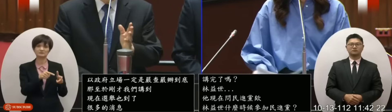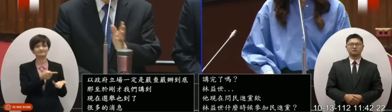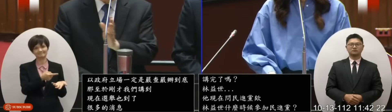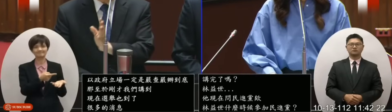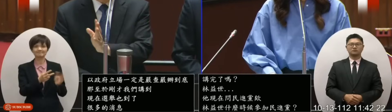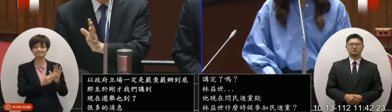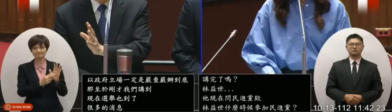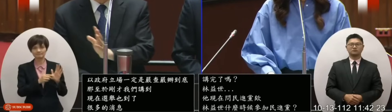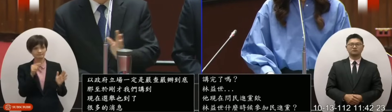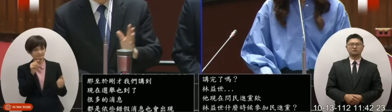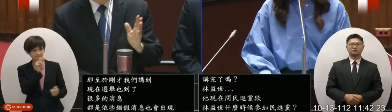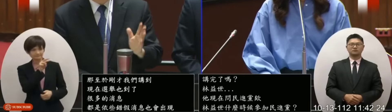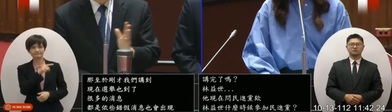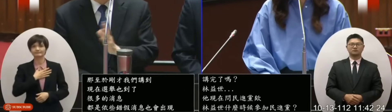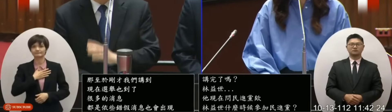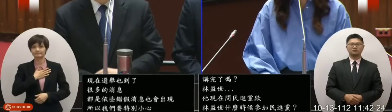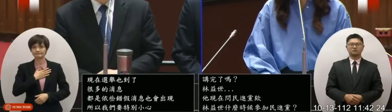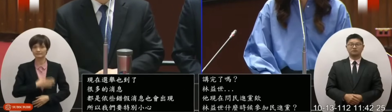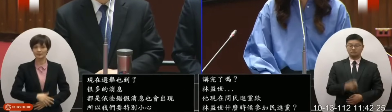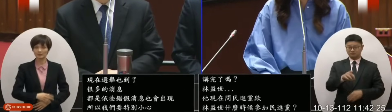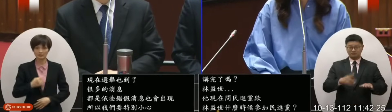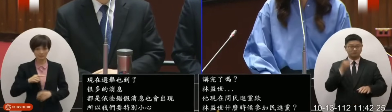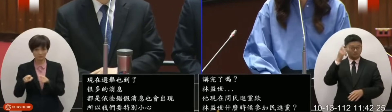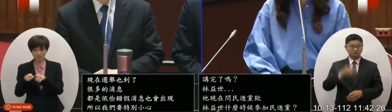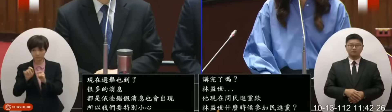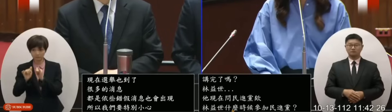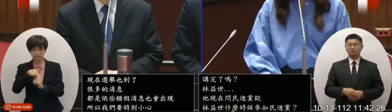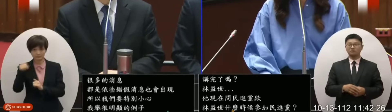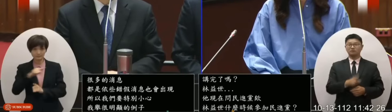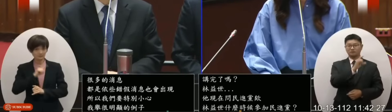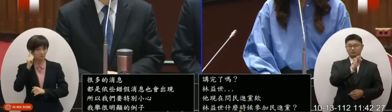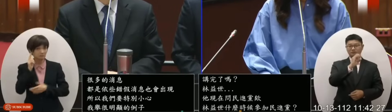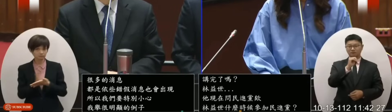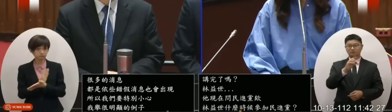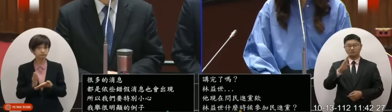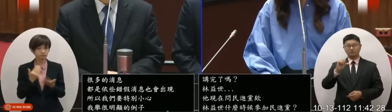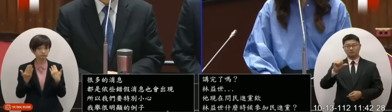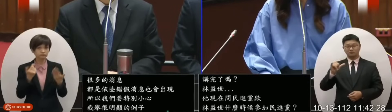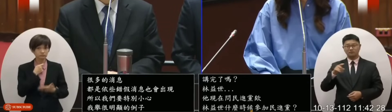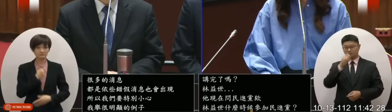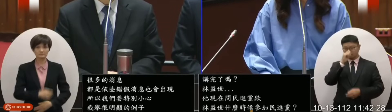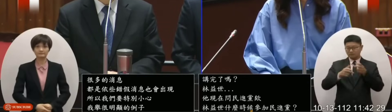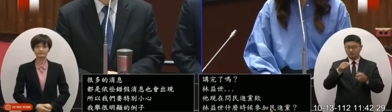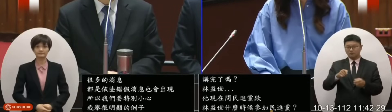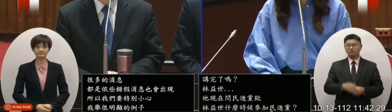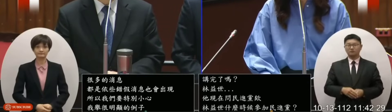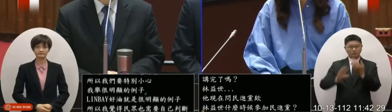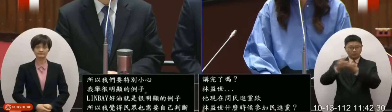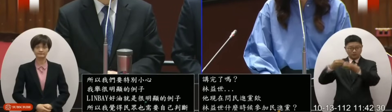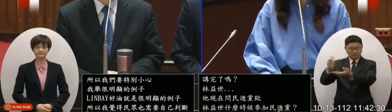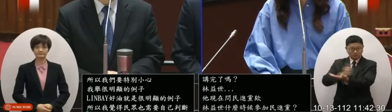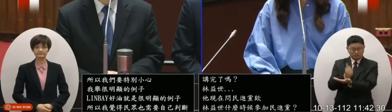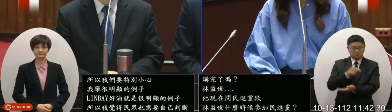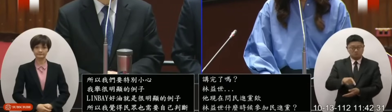众也需要在自己， 所以你觉得林北好友对于整个进口蛋风波里头出现了